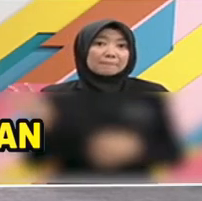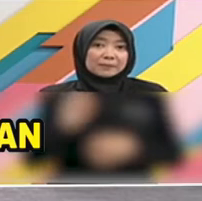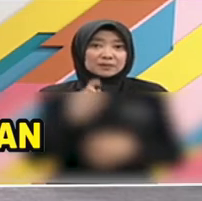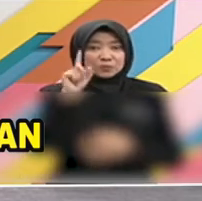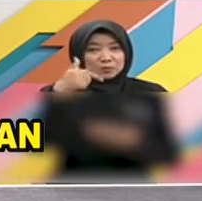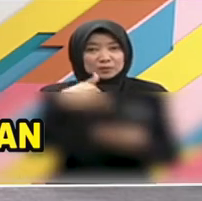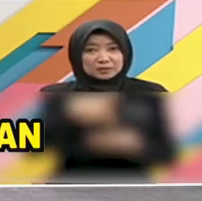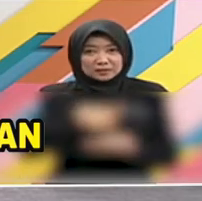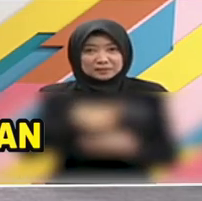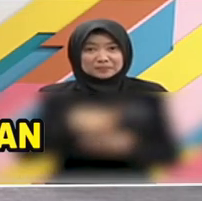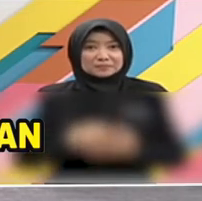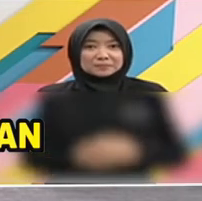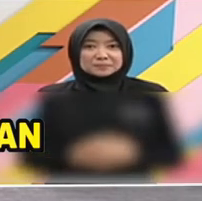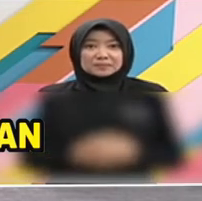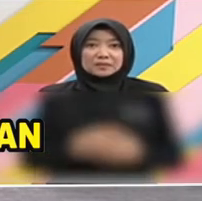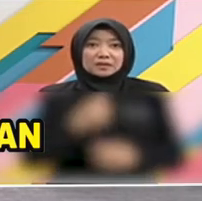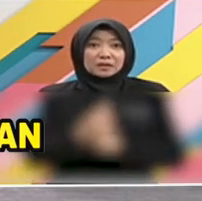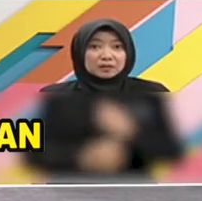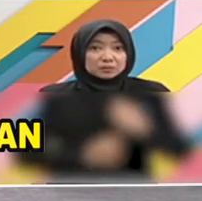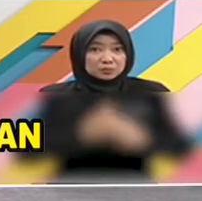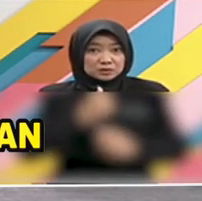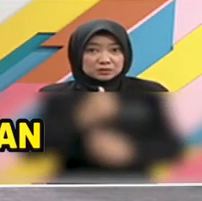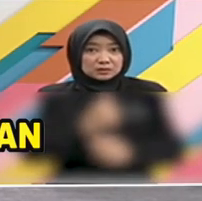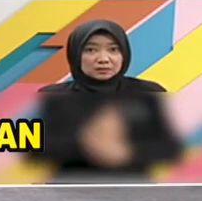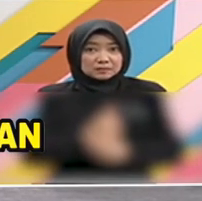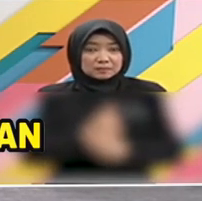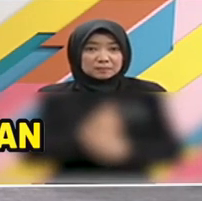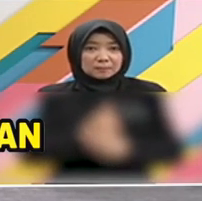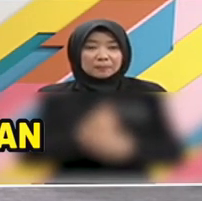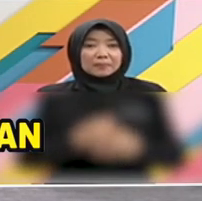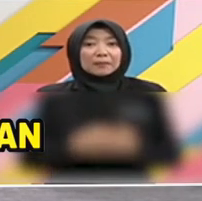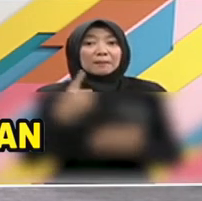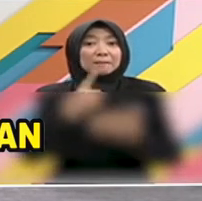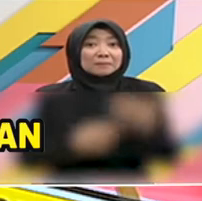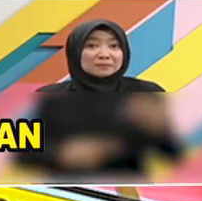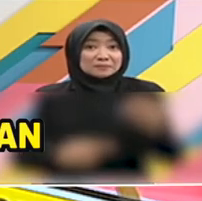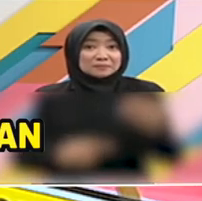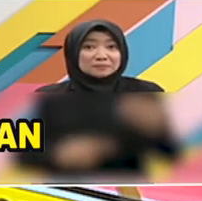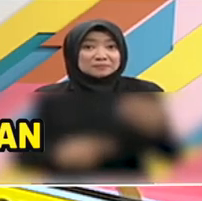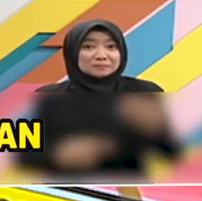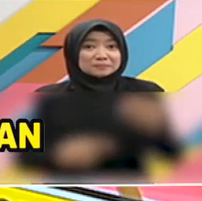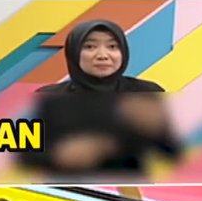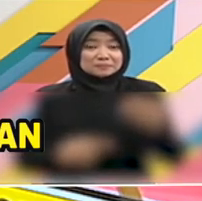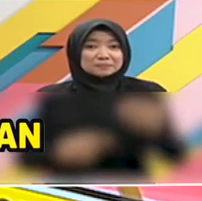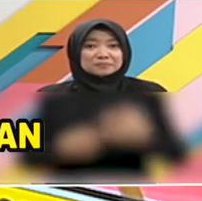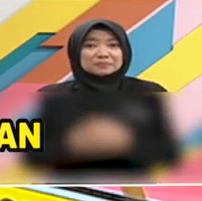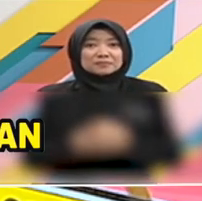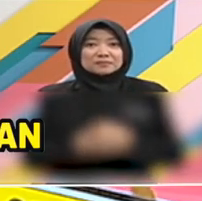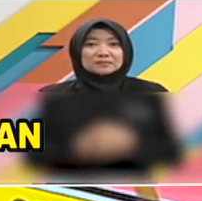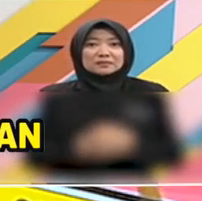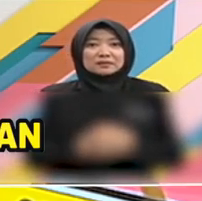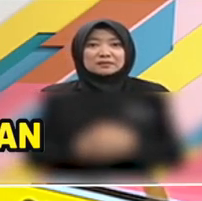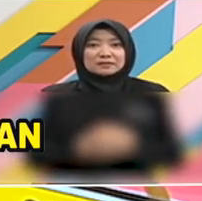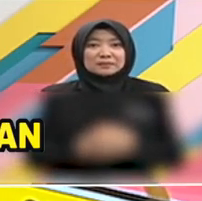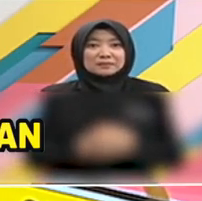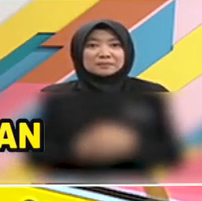Baik. Nah, ini alam semula jadi juga. Ini yang berkokok pagi-pagi tu ya. Yeah. Saya rasa dia tidak simetri. Sebab